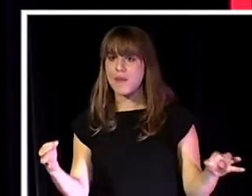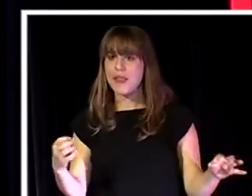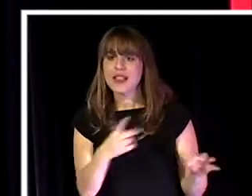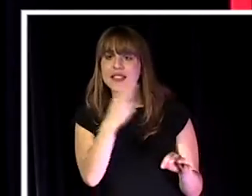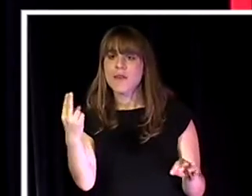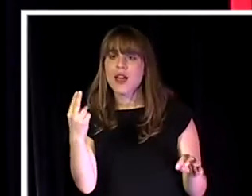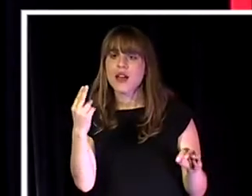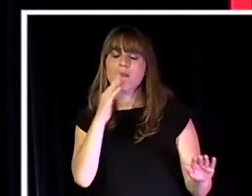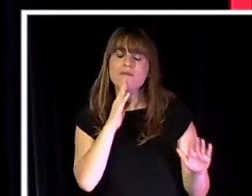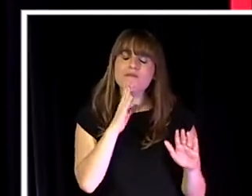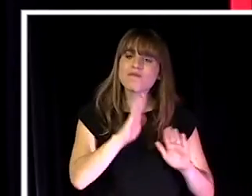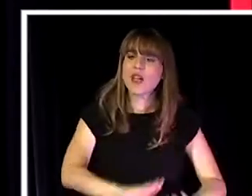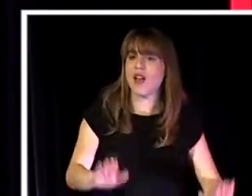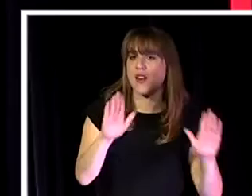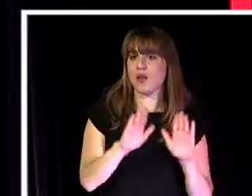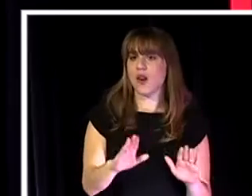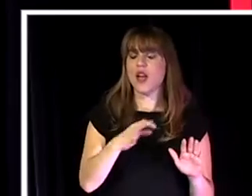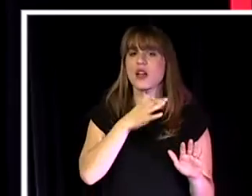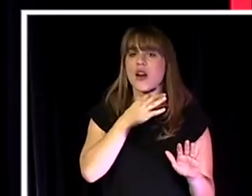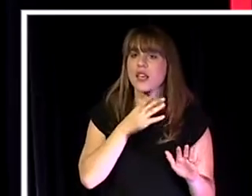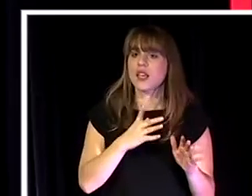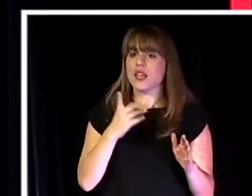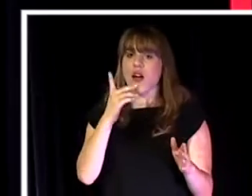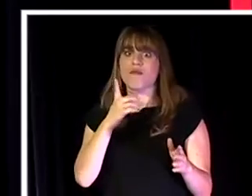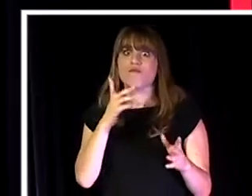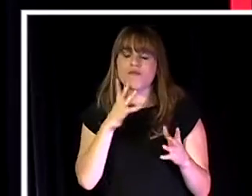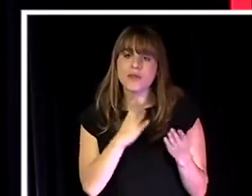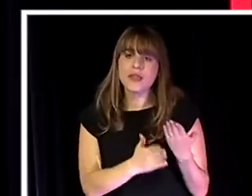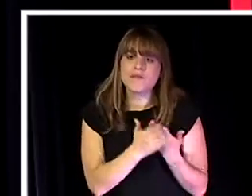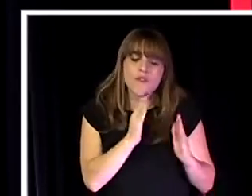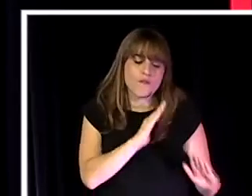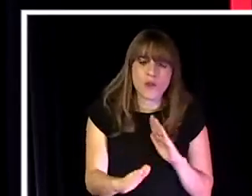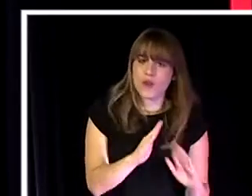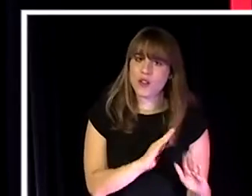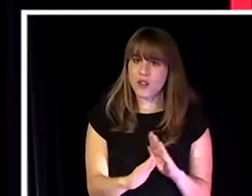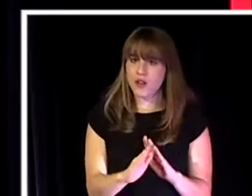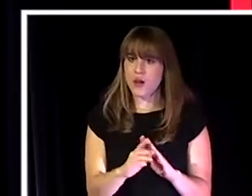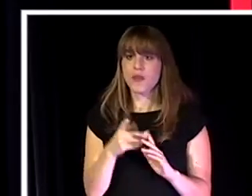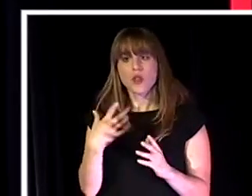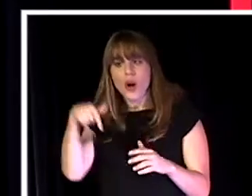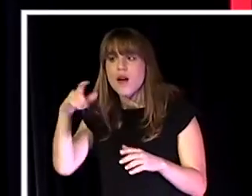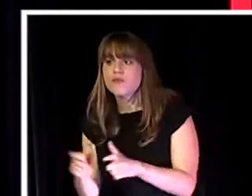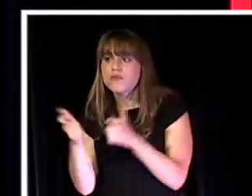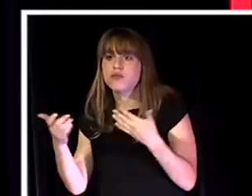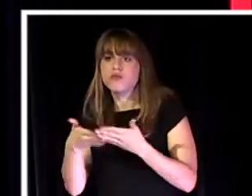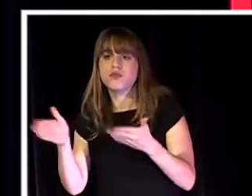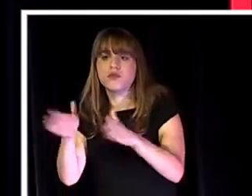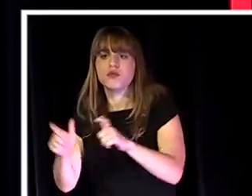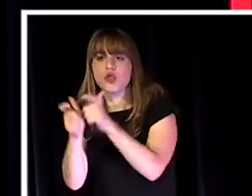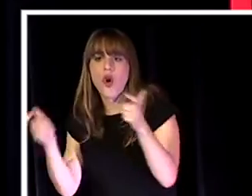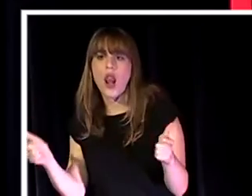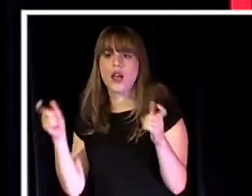Τα παραμύθια ανθίζουν και σήμερα. Υπάρχουν σχολές για αφήγηση, σχολές παραμυθιών, σεμινάρια και ακόμα καλύτερα